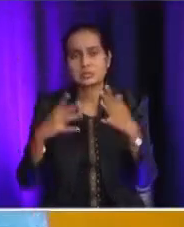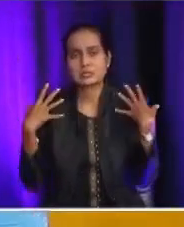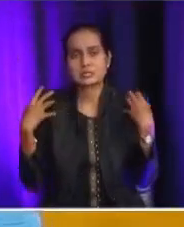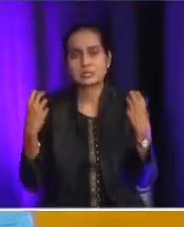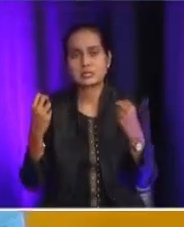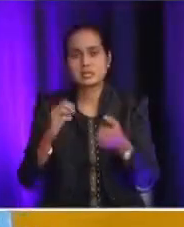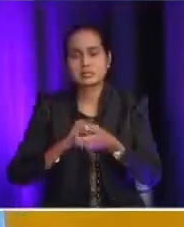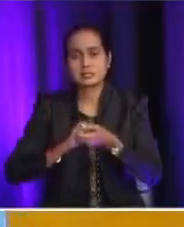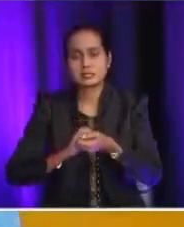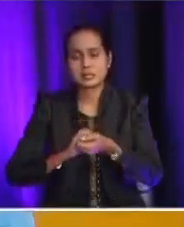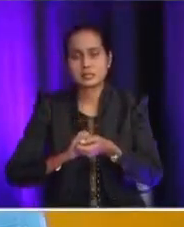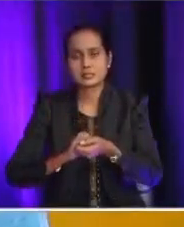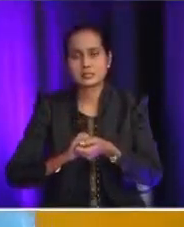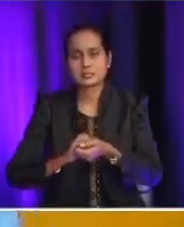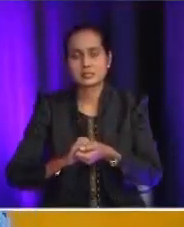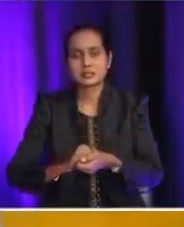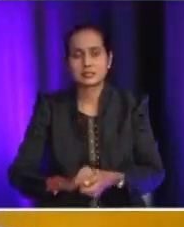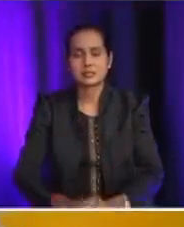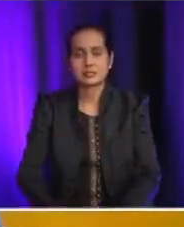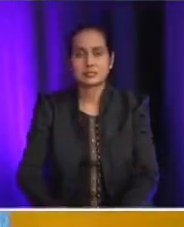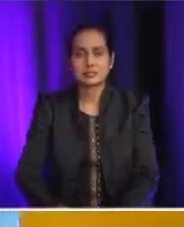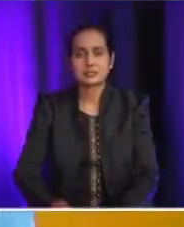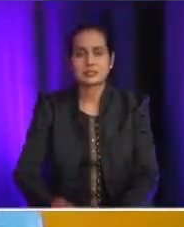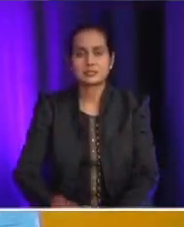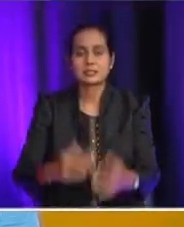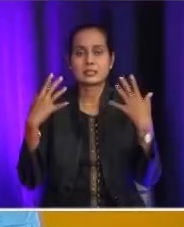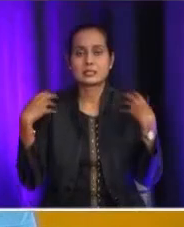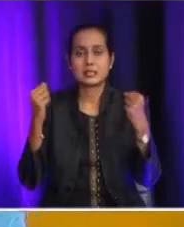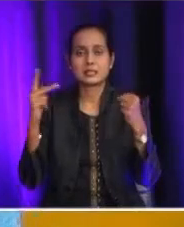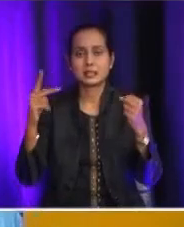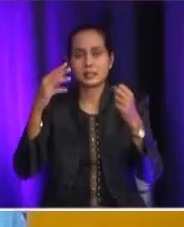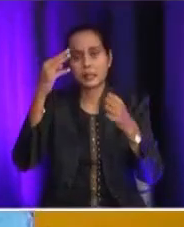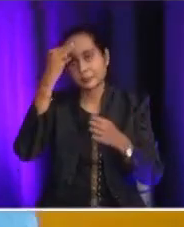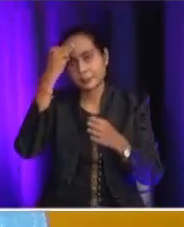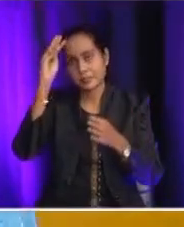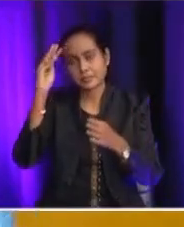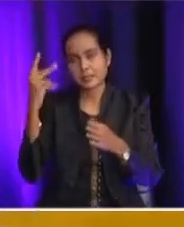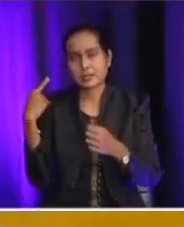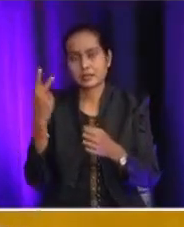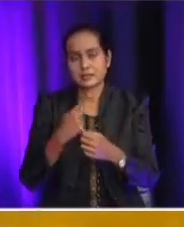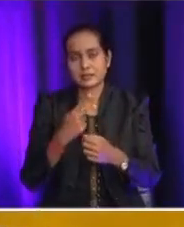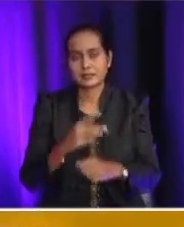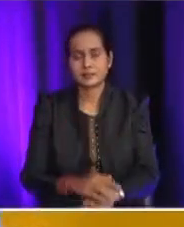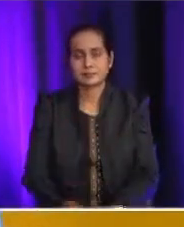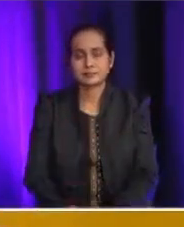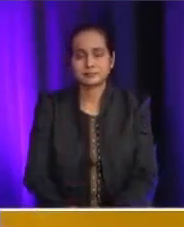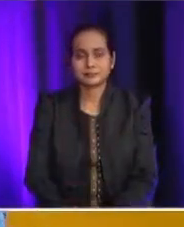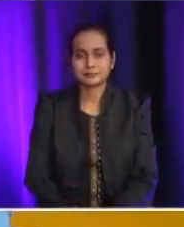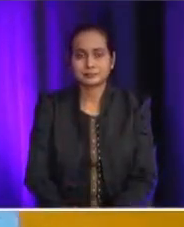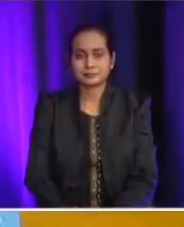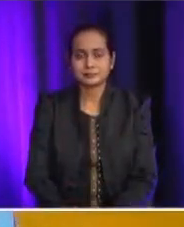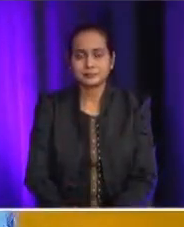ya. Membaca juga dapat menyihatkan minda kita sebenarnya, terapi seperti yang Akmal sebutkan